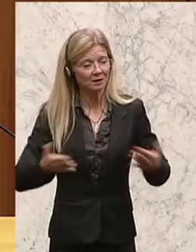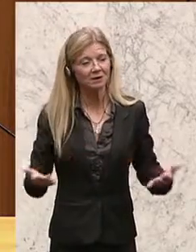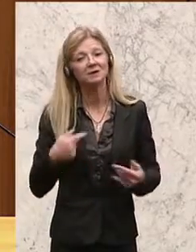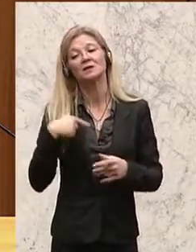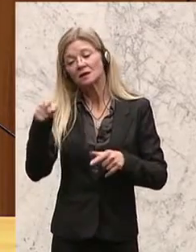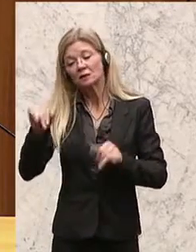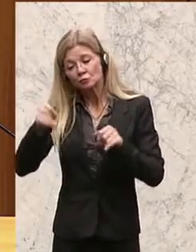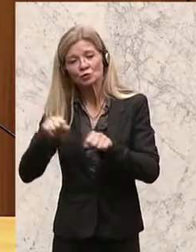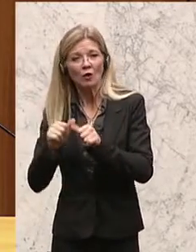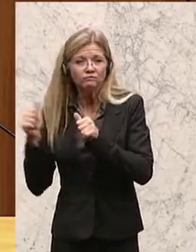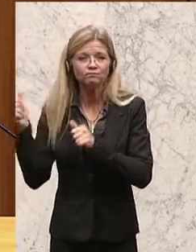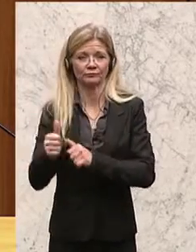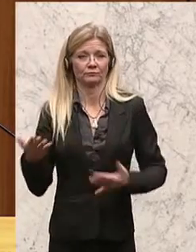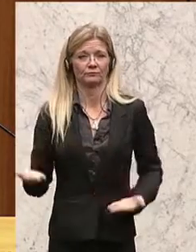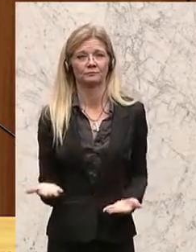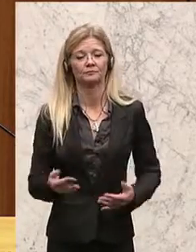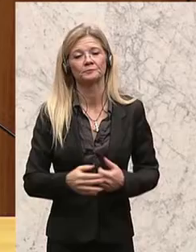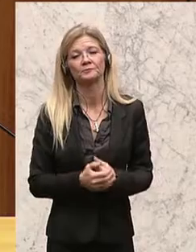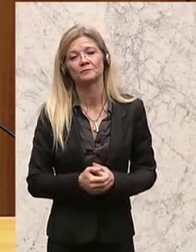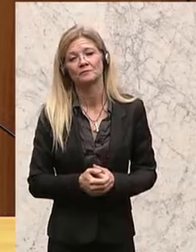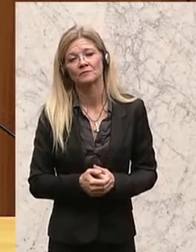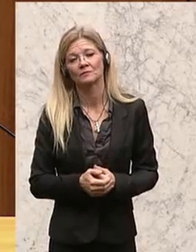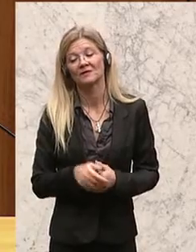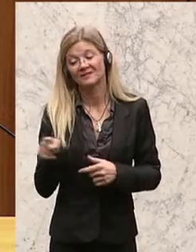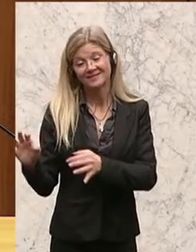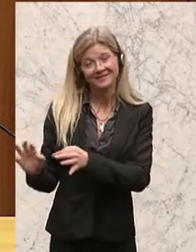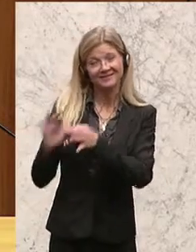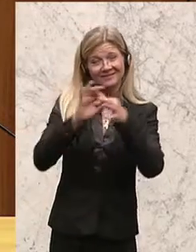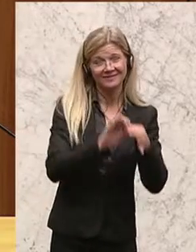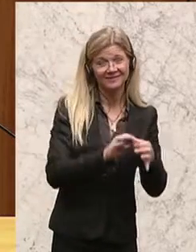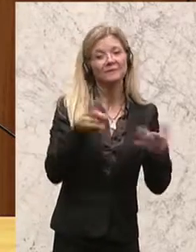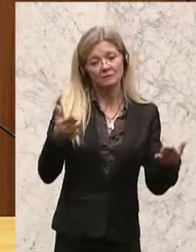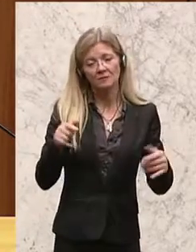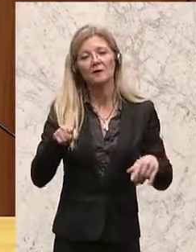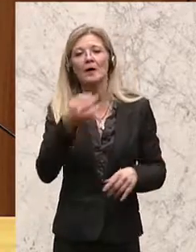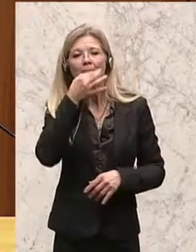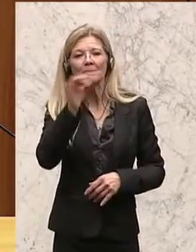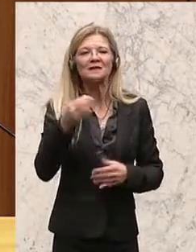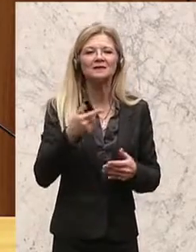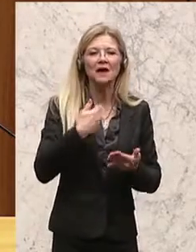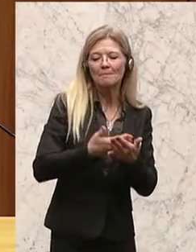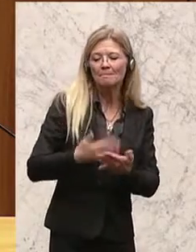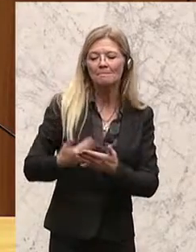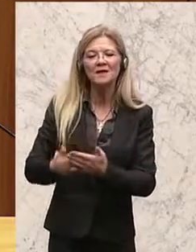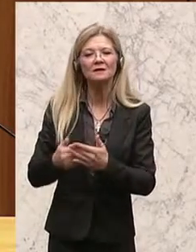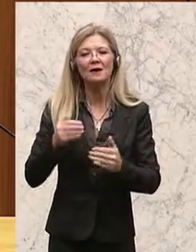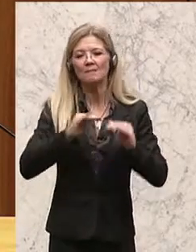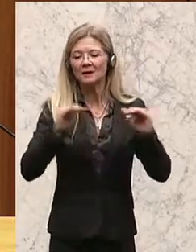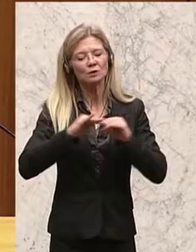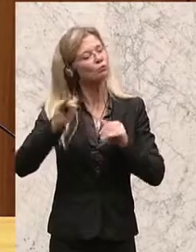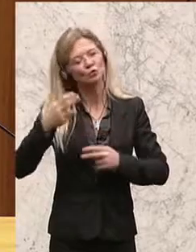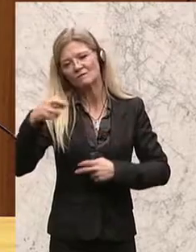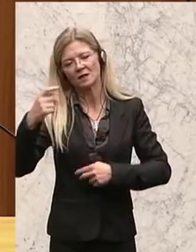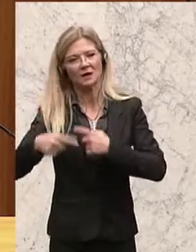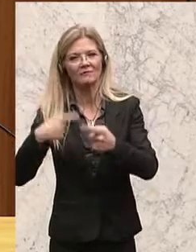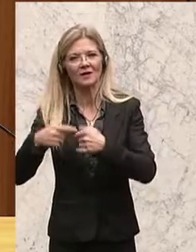kommen in dem zusammenhang ist das sogenannte bestbieter prinzip auch endlich weiter zu entwickeln das jetzt